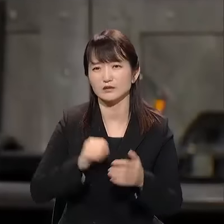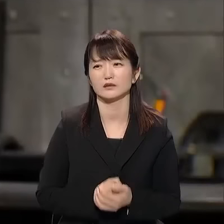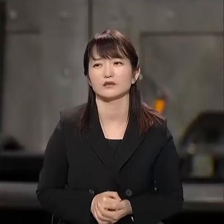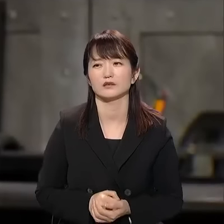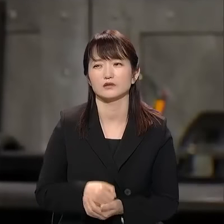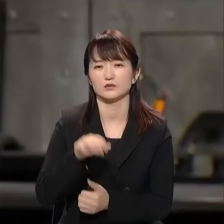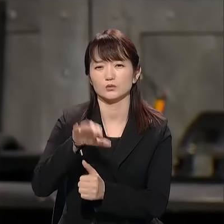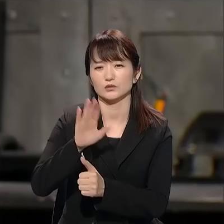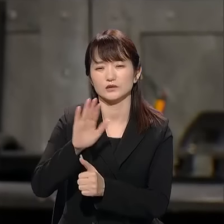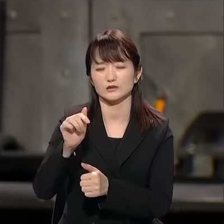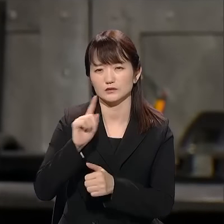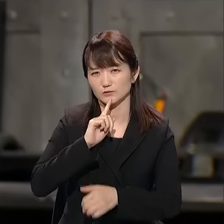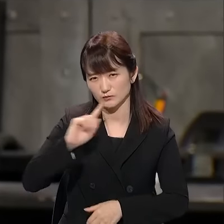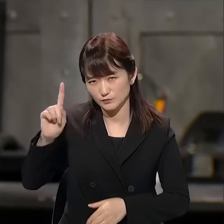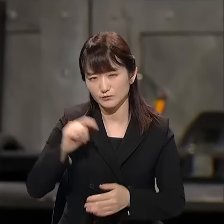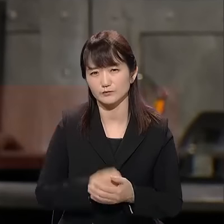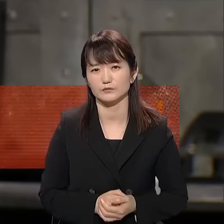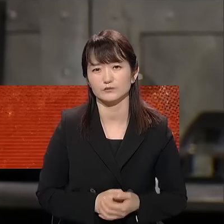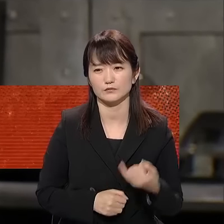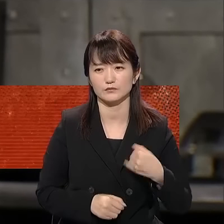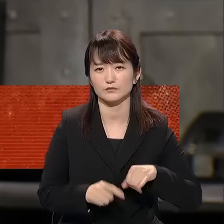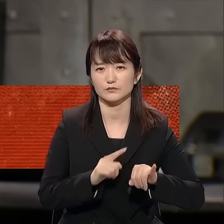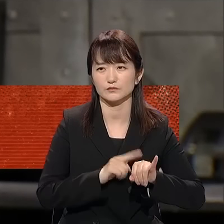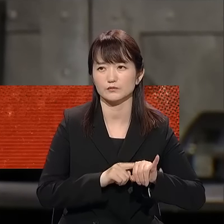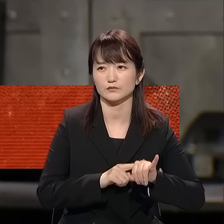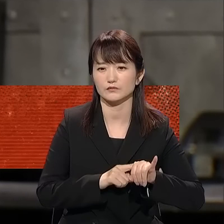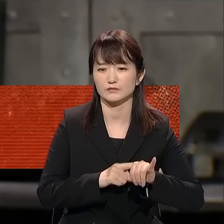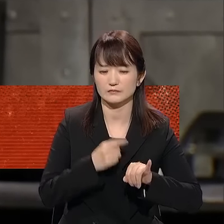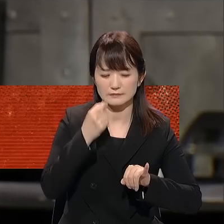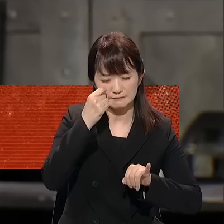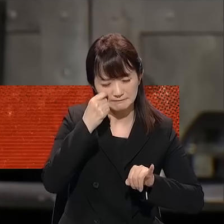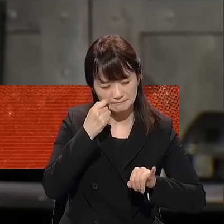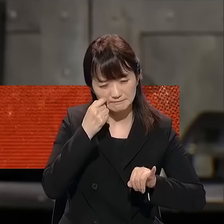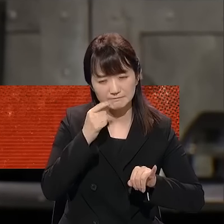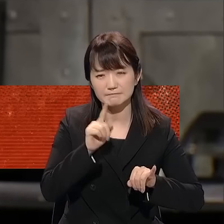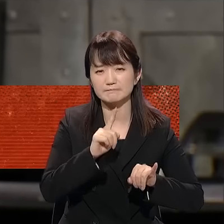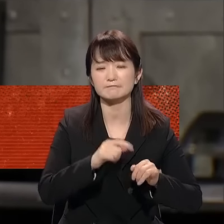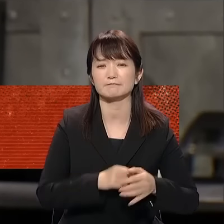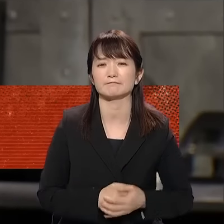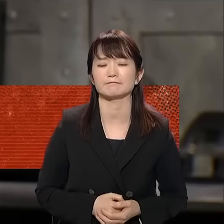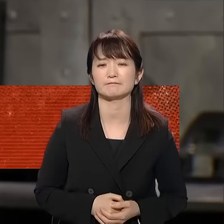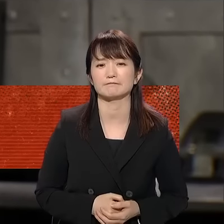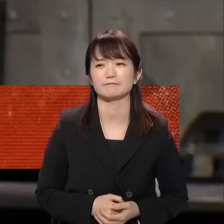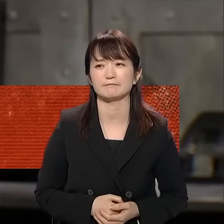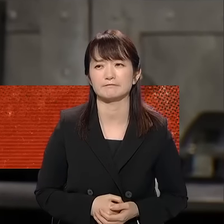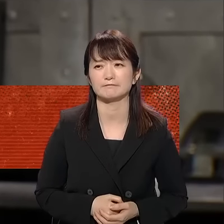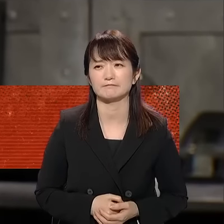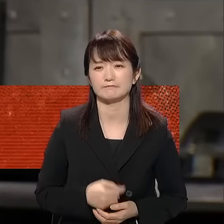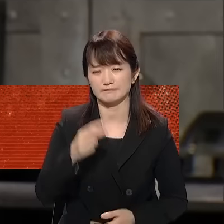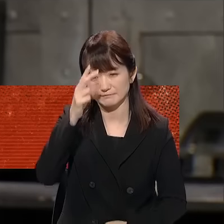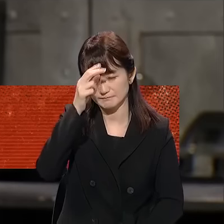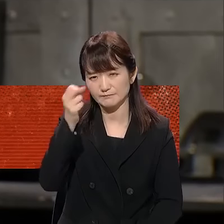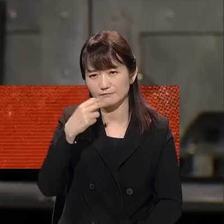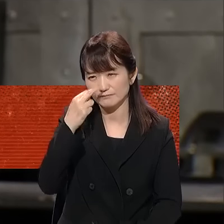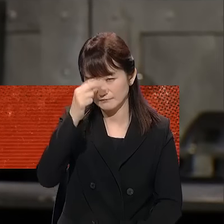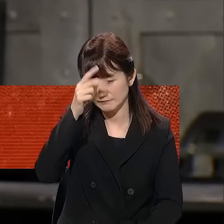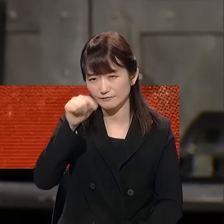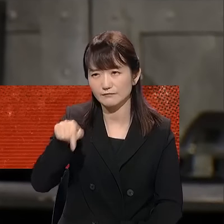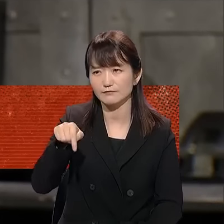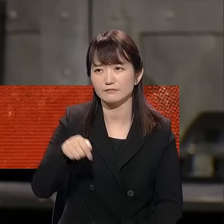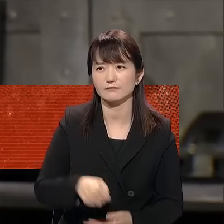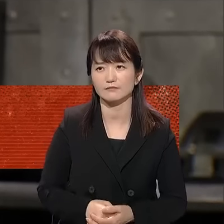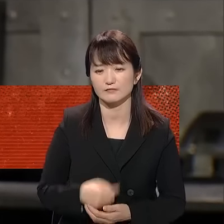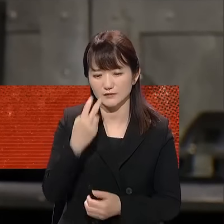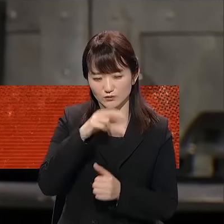경제를 했던 거고 아마 제보자는 사실 이거에 대해서 서운하겠지만 실제적으로 볼 때는 검찰의 경찰에서는 여기에 그